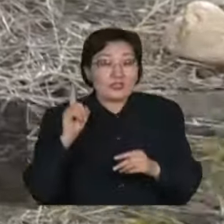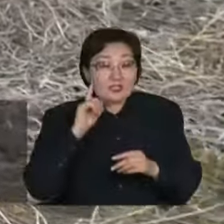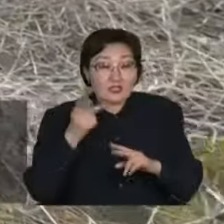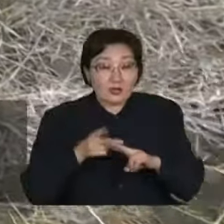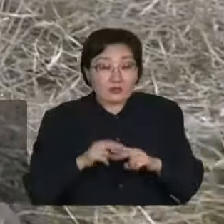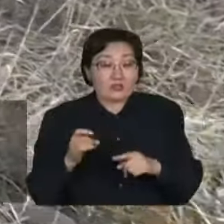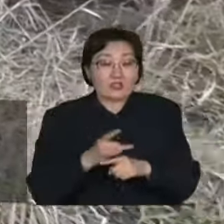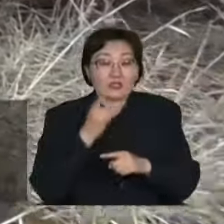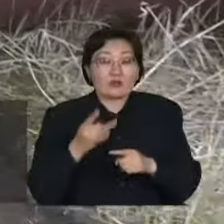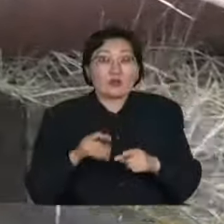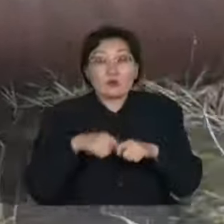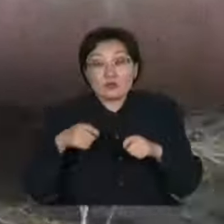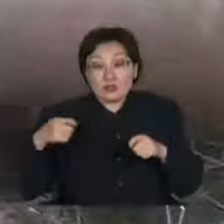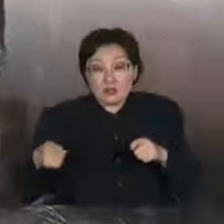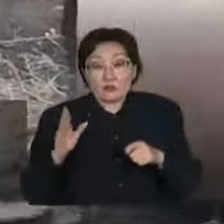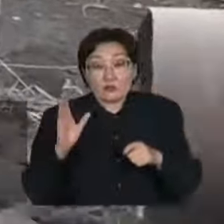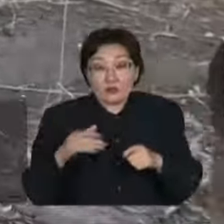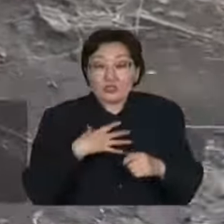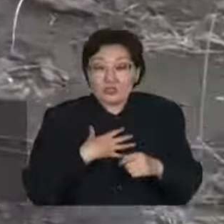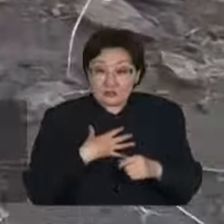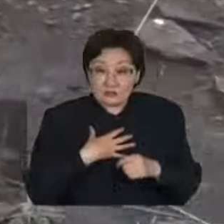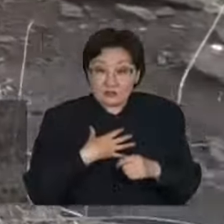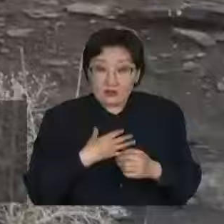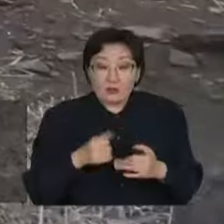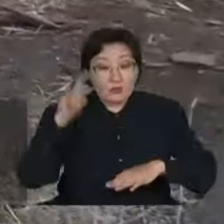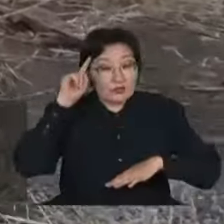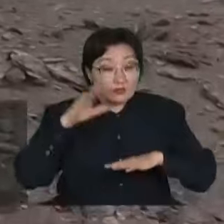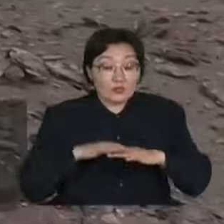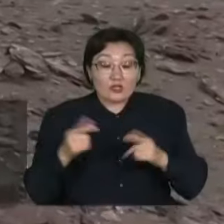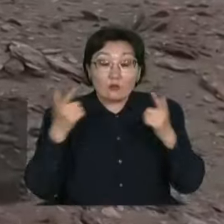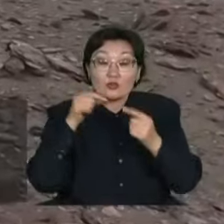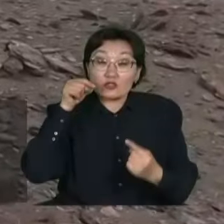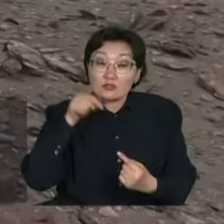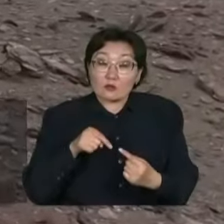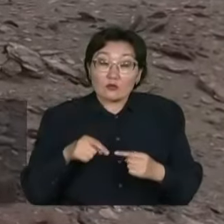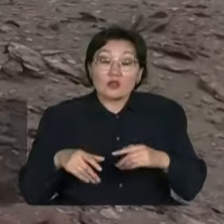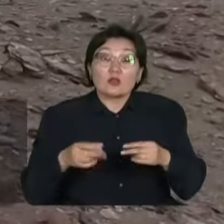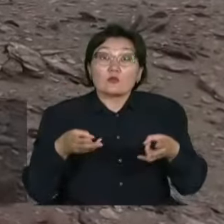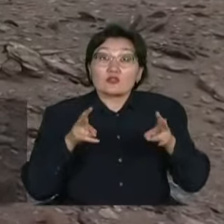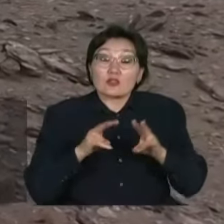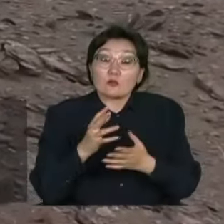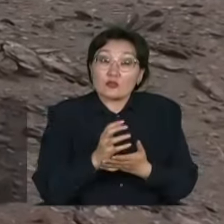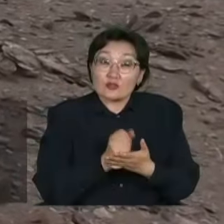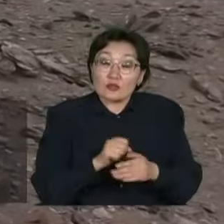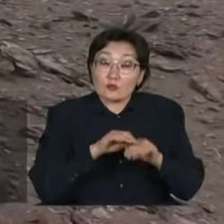сондықтан тағы да сиыр құйымшаққа салынып кетеме деп алаңдайды. Әкімдіктегілердің мәліметінше күл қалдық қоймасын көмеуге